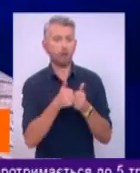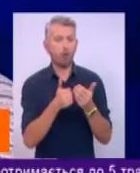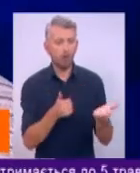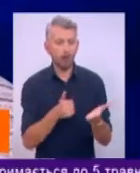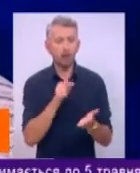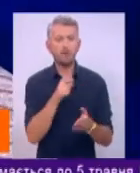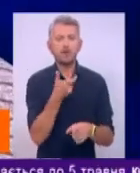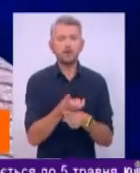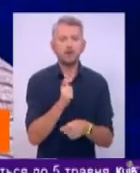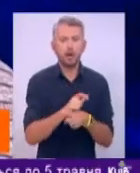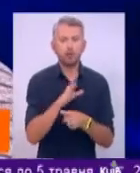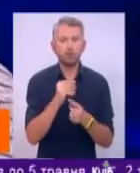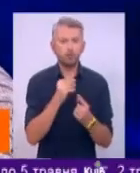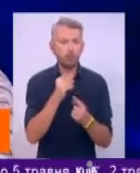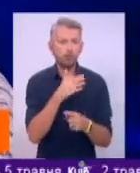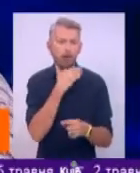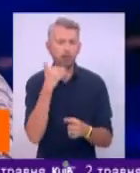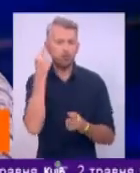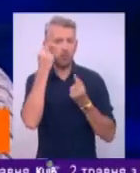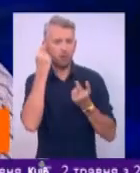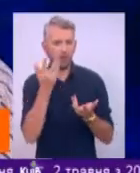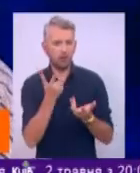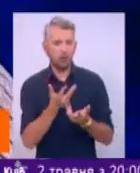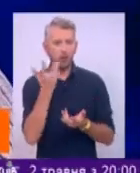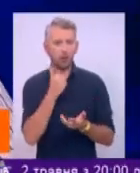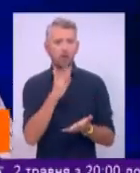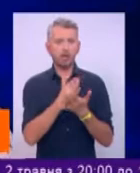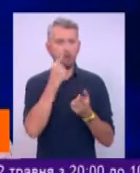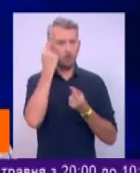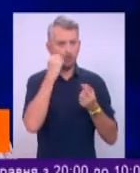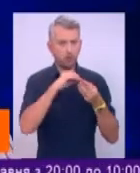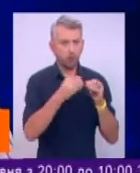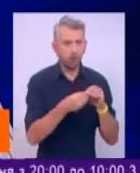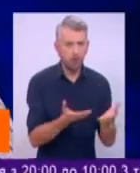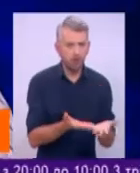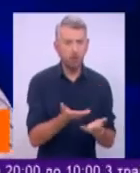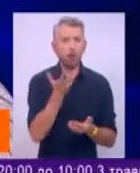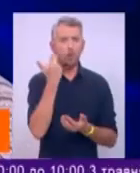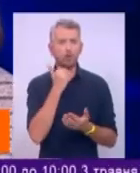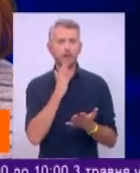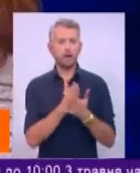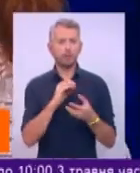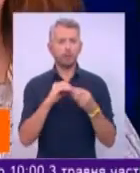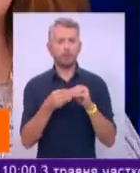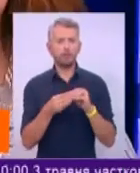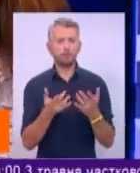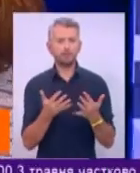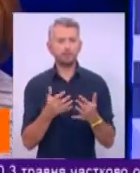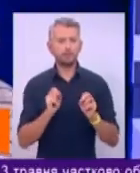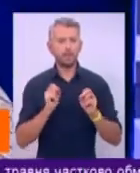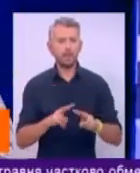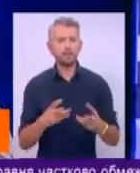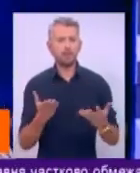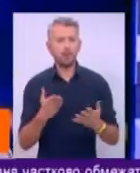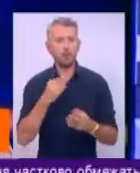ви занадто все психологізуєте. Да? Тобто, коли дійсно є психологічна проблема, да? Коли, наприклад, є там ризик якоїсь